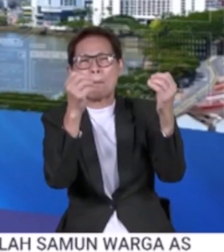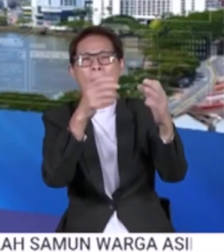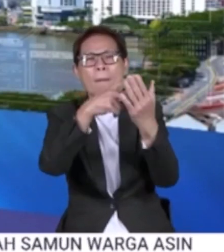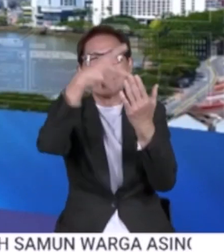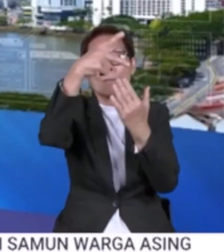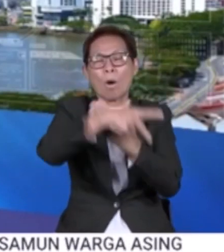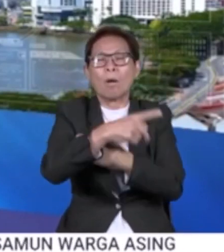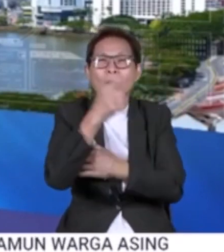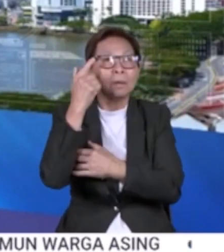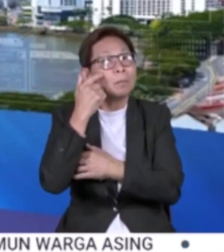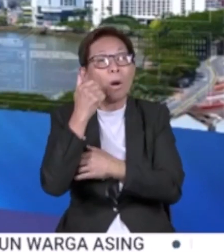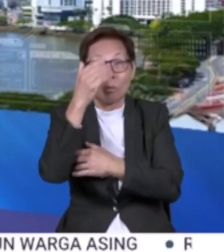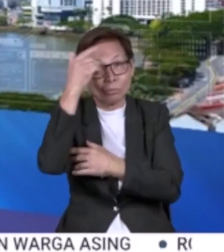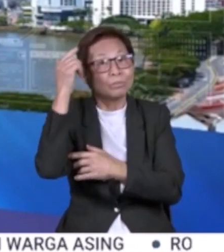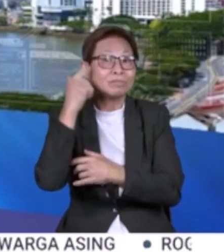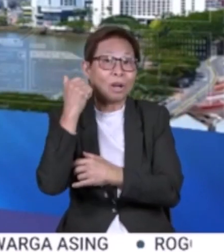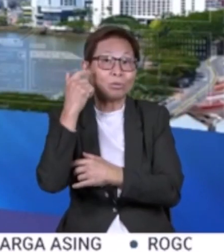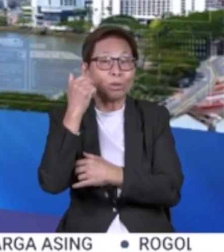program